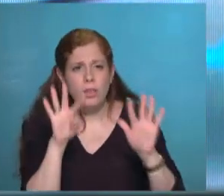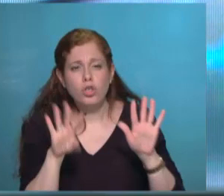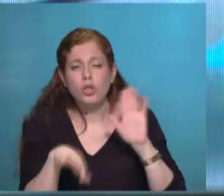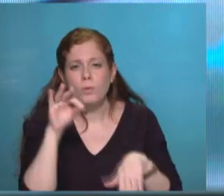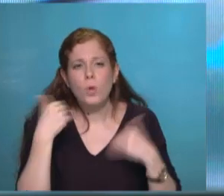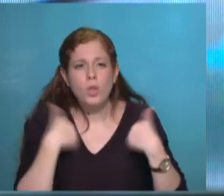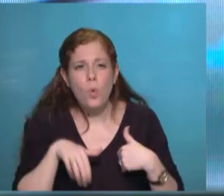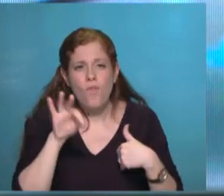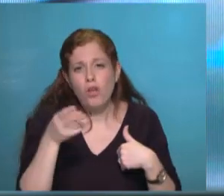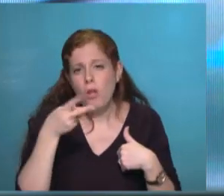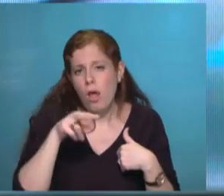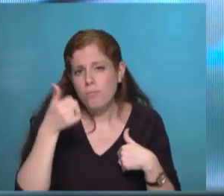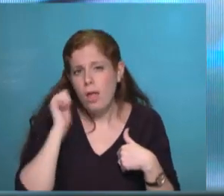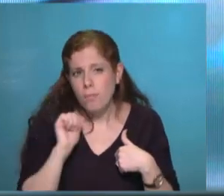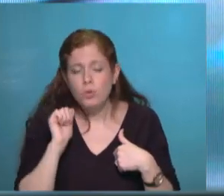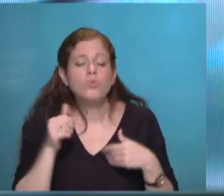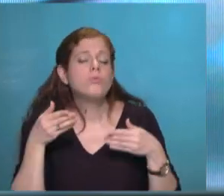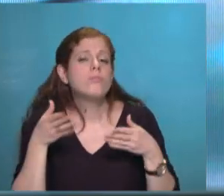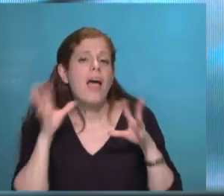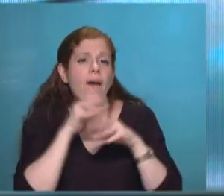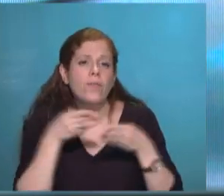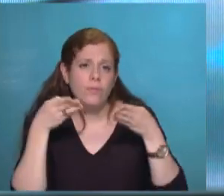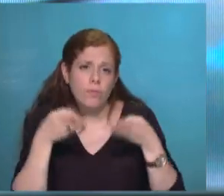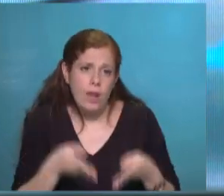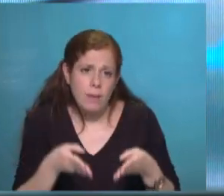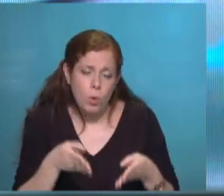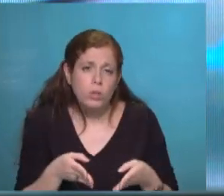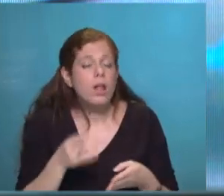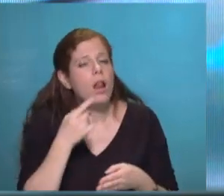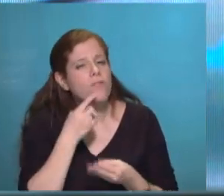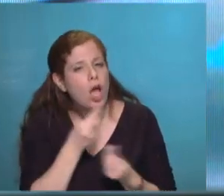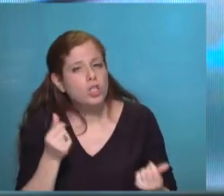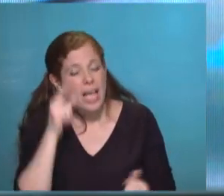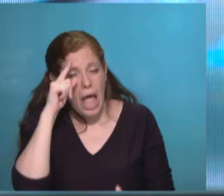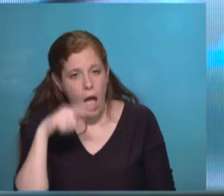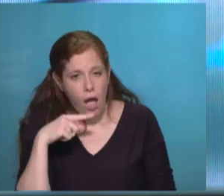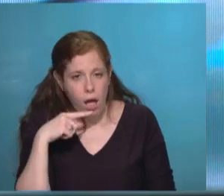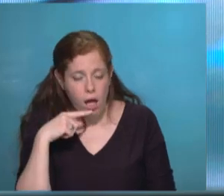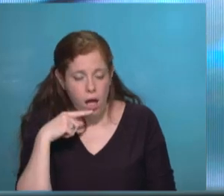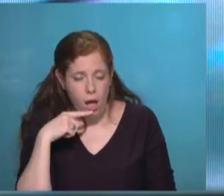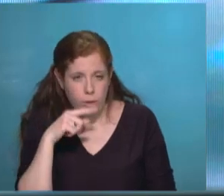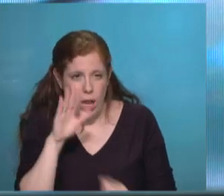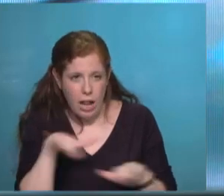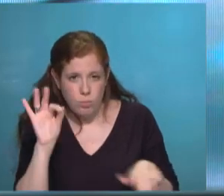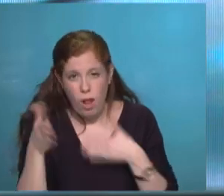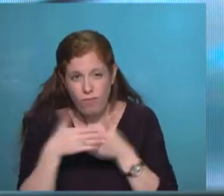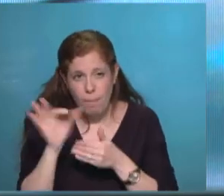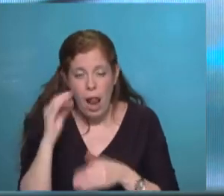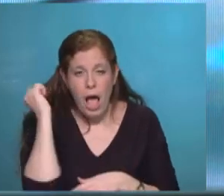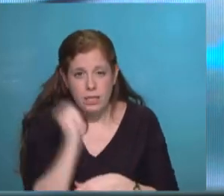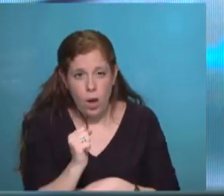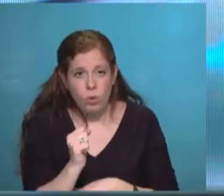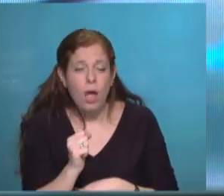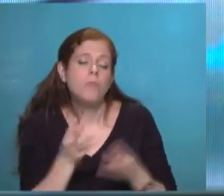ביער בחריש ובה ערב למנוחות. לפי החשד, בעלה ואבי שני ילדיה הוא שרצח אותה. משפחתה אומרת היום שהכתובת הייתה